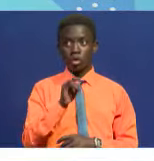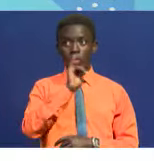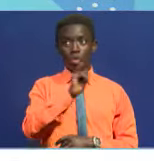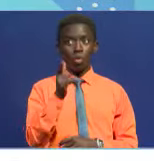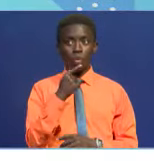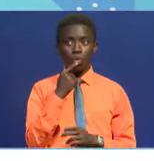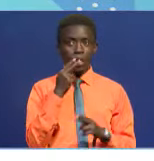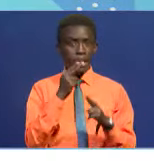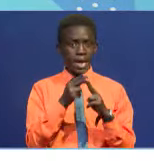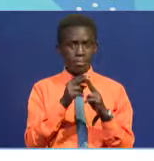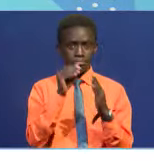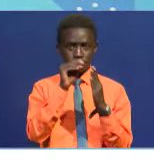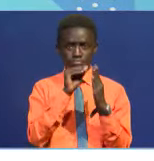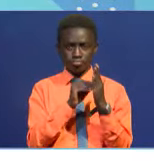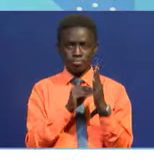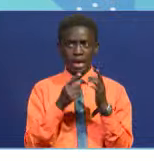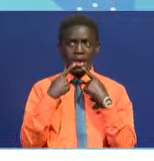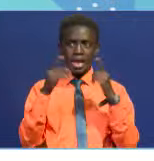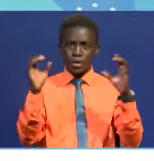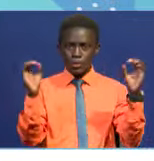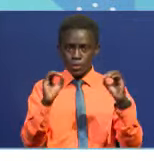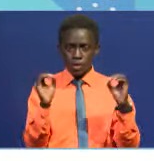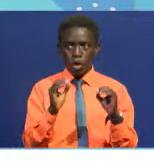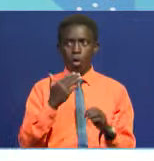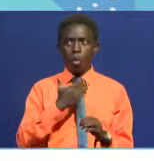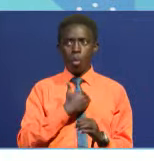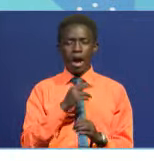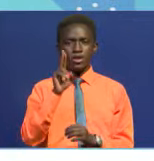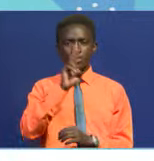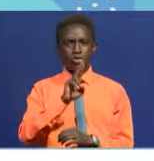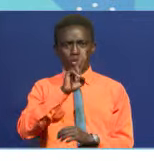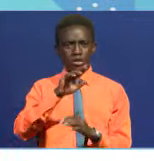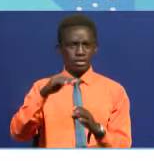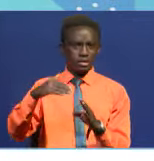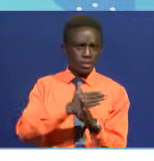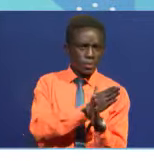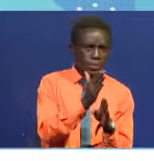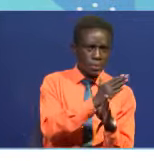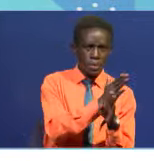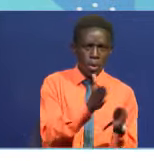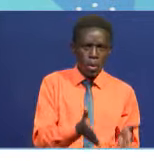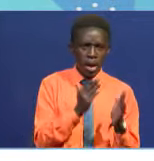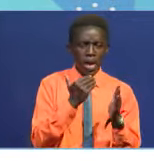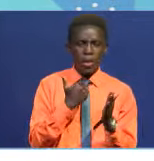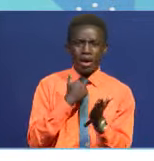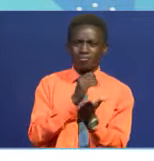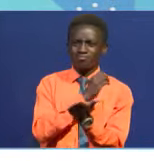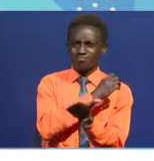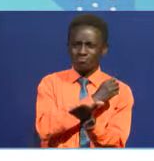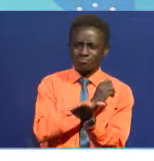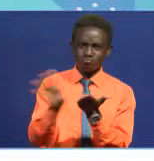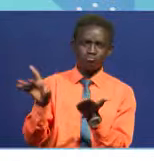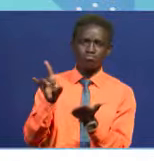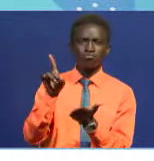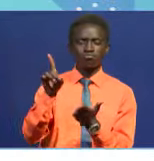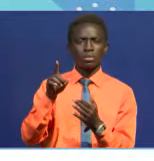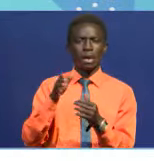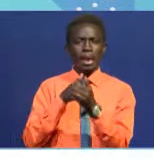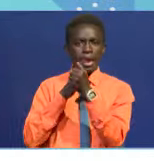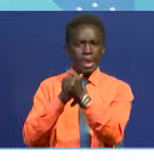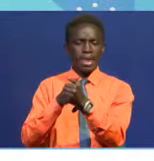wanataka kutumia njia ya mkato kumpoka uongozi. Hivyo basi aliwashauri wa Kenya kuhudumisha amani na